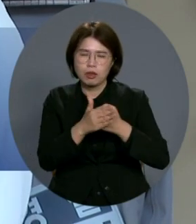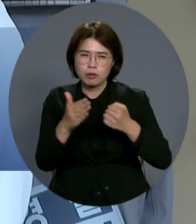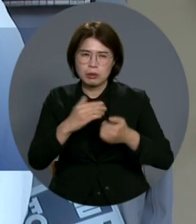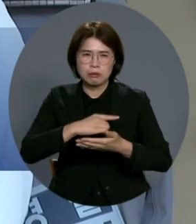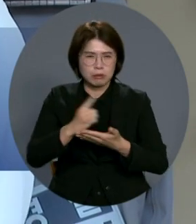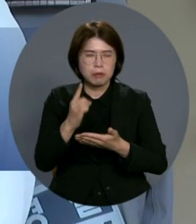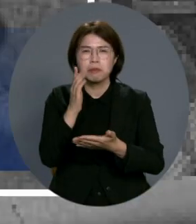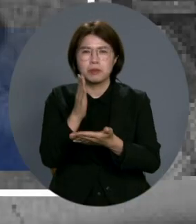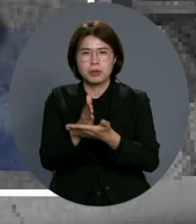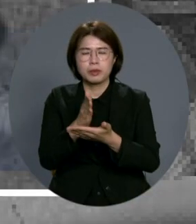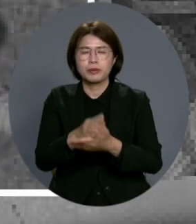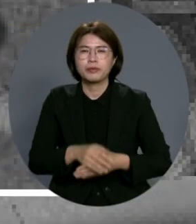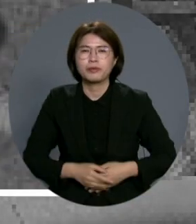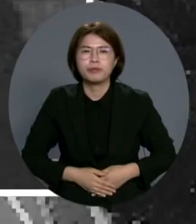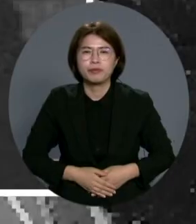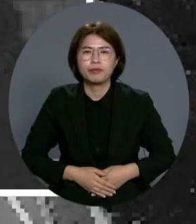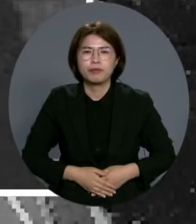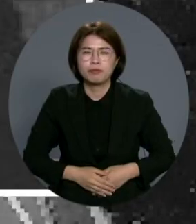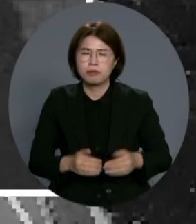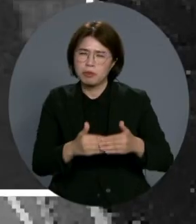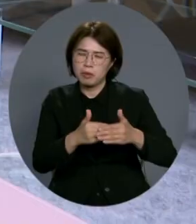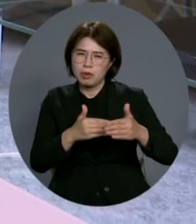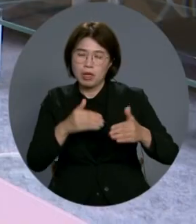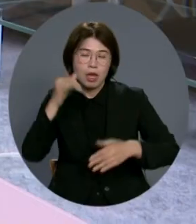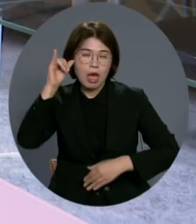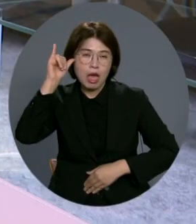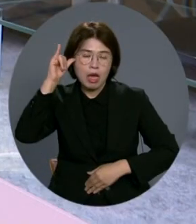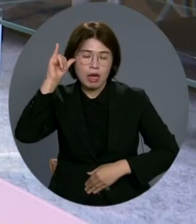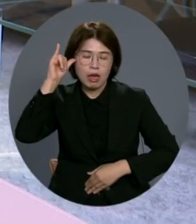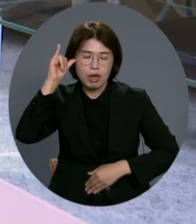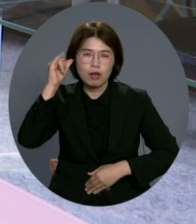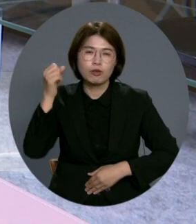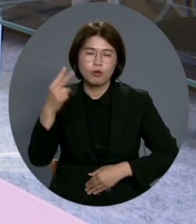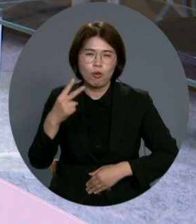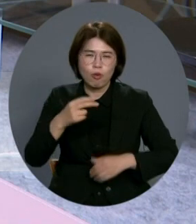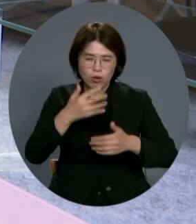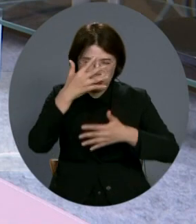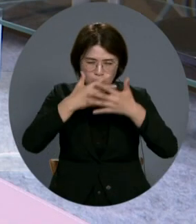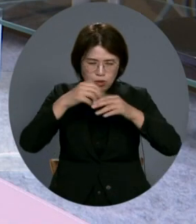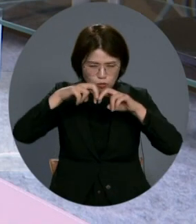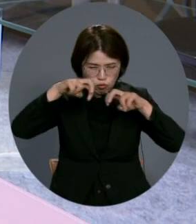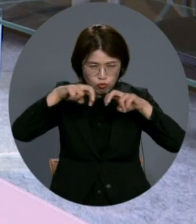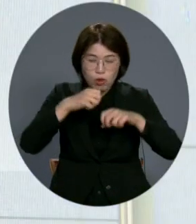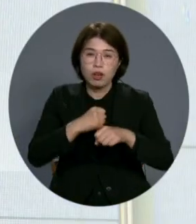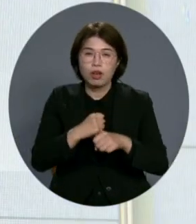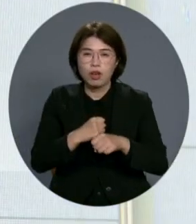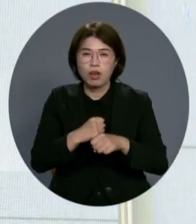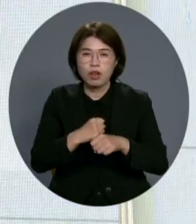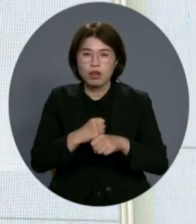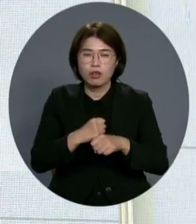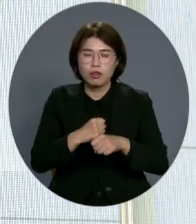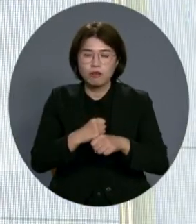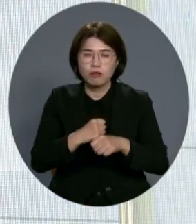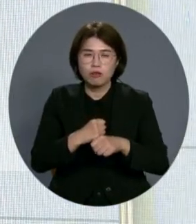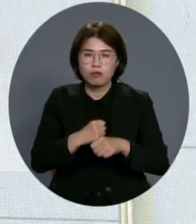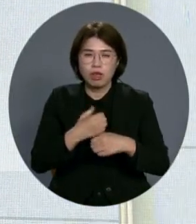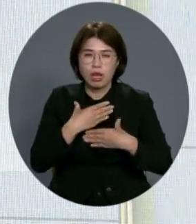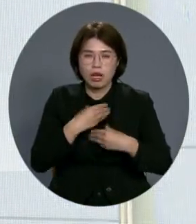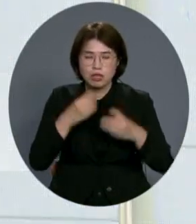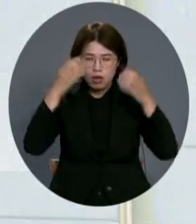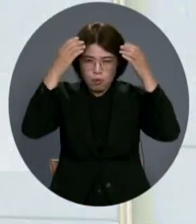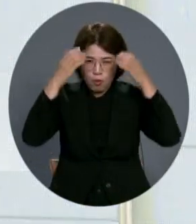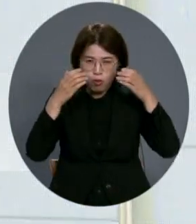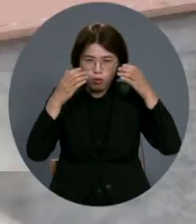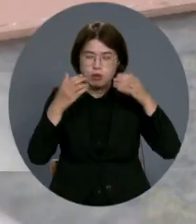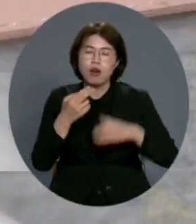지양해 주셔야겠습니다. 방대한 데이터를 학습한 인공지능이 영상도 분석합니다. 안전모 미착용 같은 교통